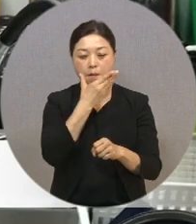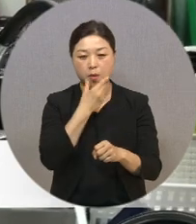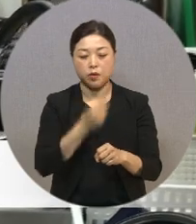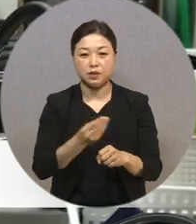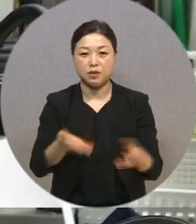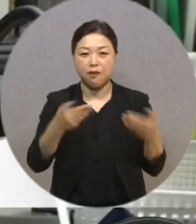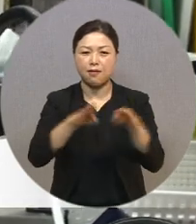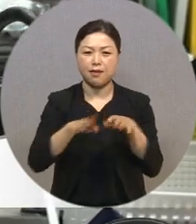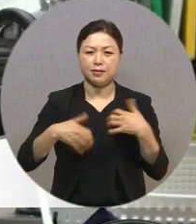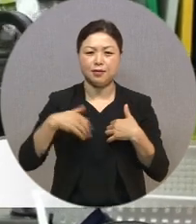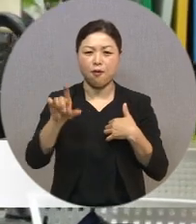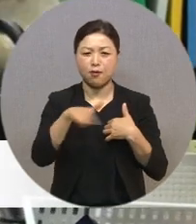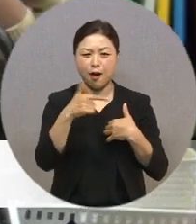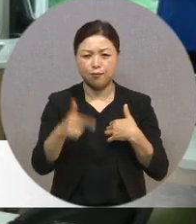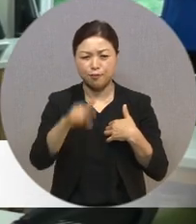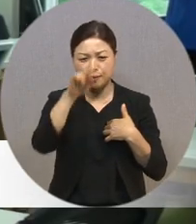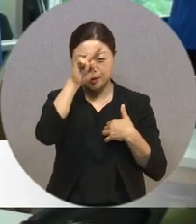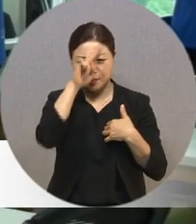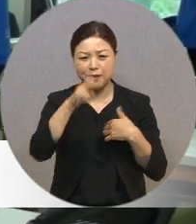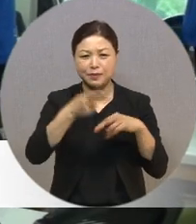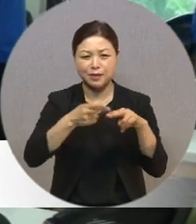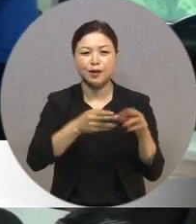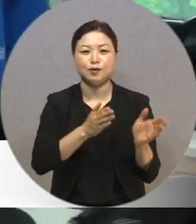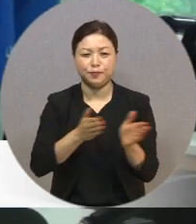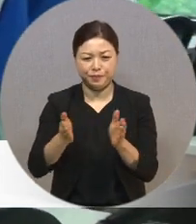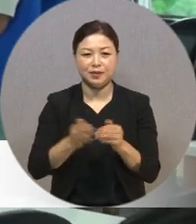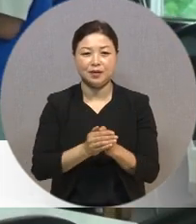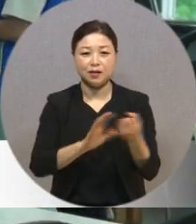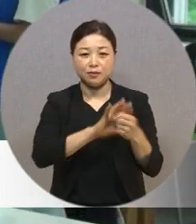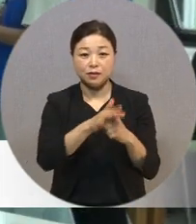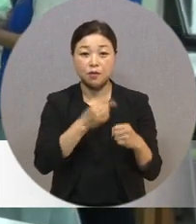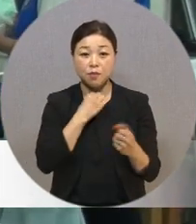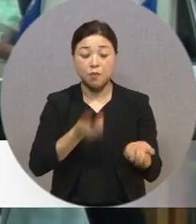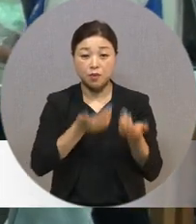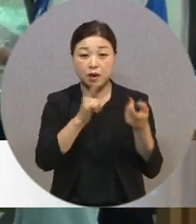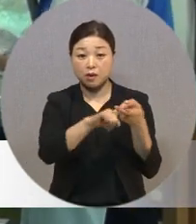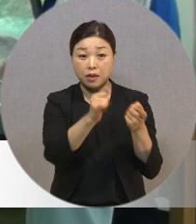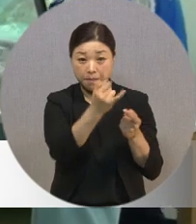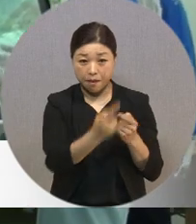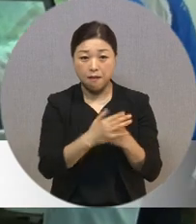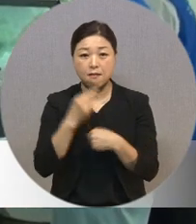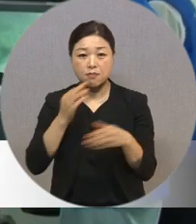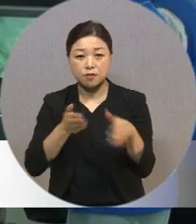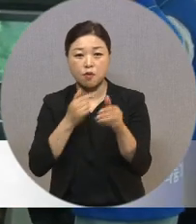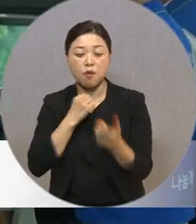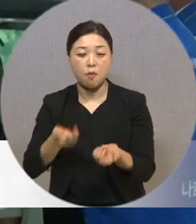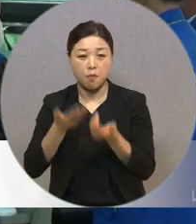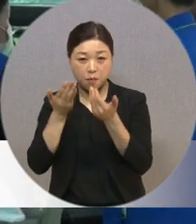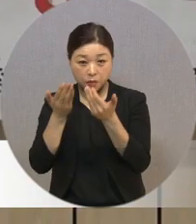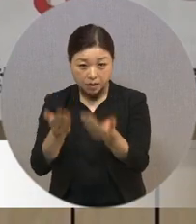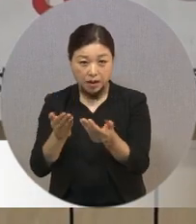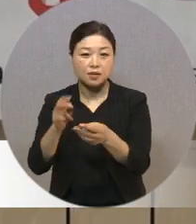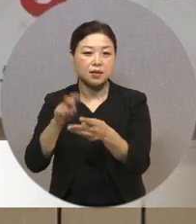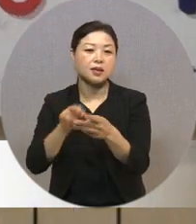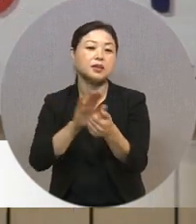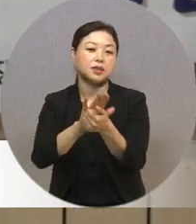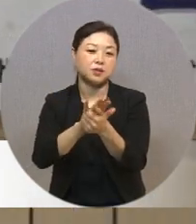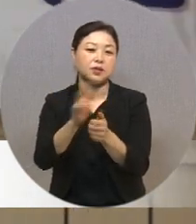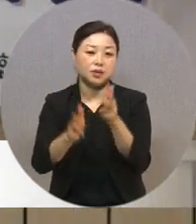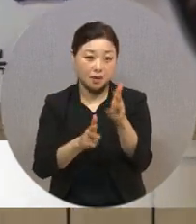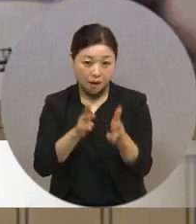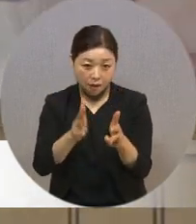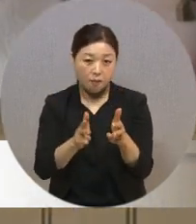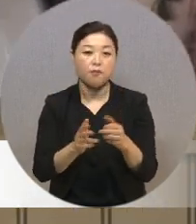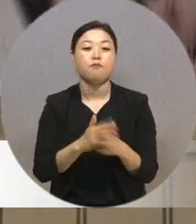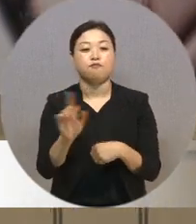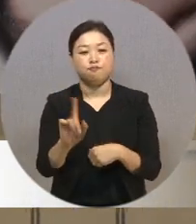점심 식사 준비가 한창입니다. 국제자원봉사연합회가 경기도 자원봉사센터 지원사업으로 진행하는 사랑의